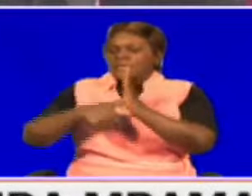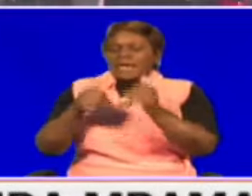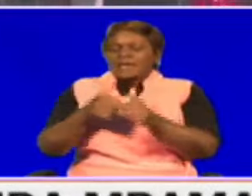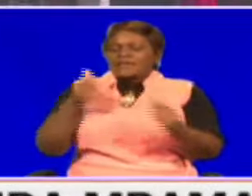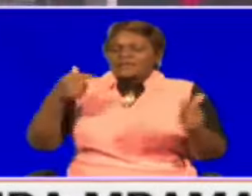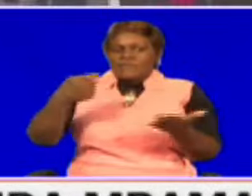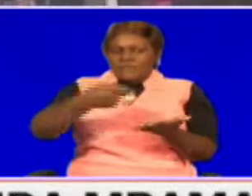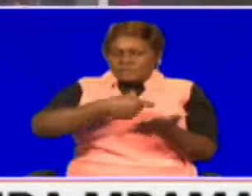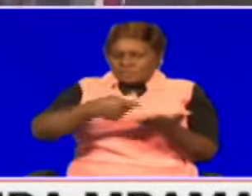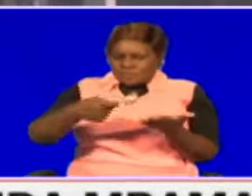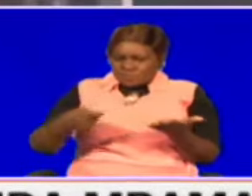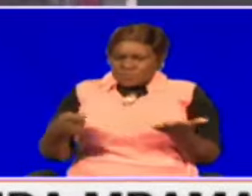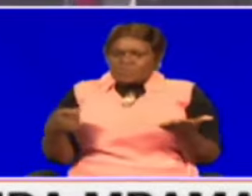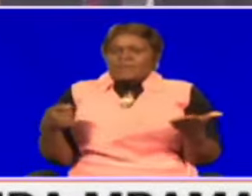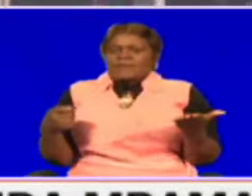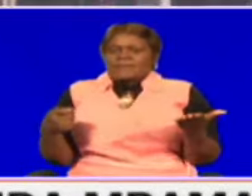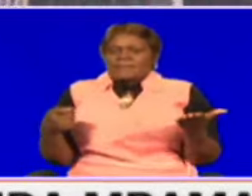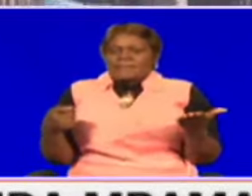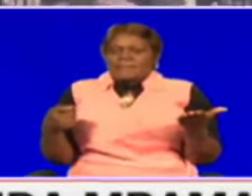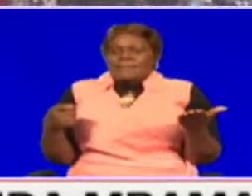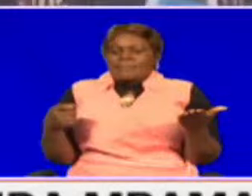alikataa kuithinisha.